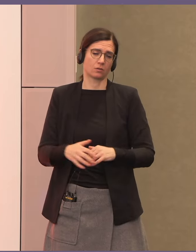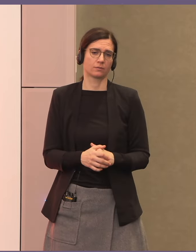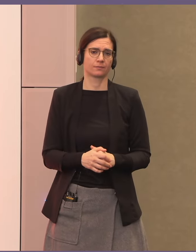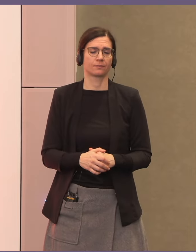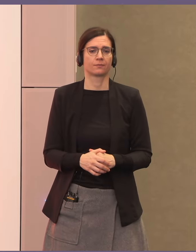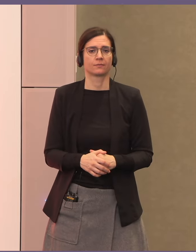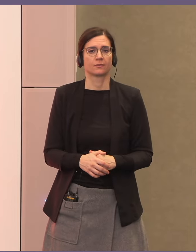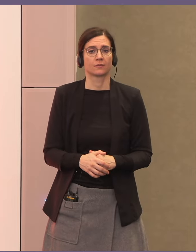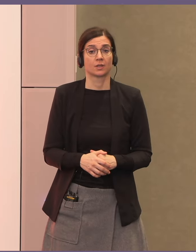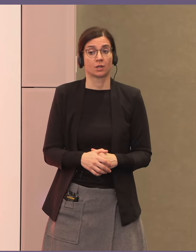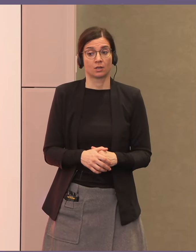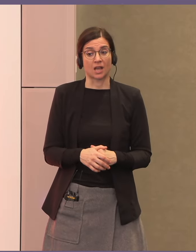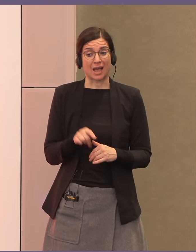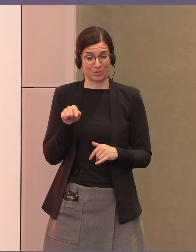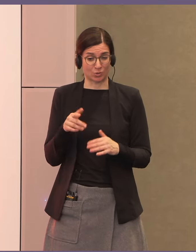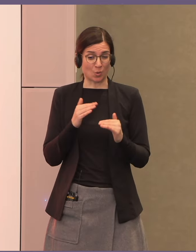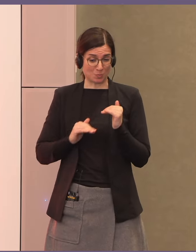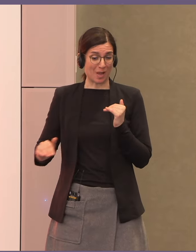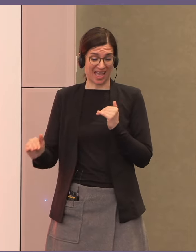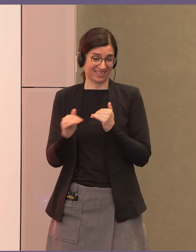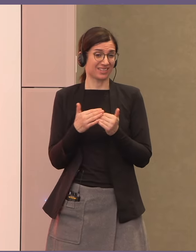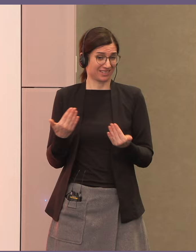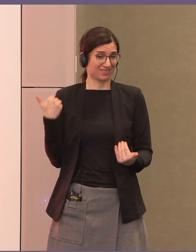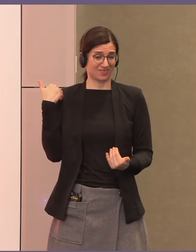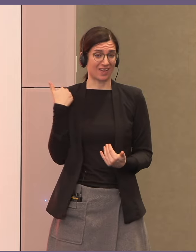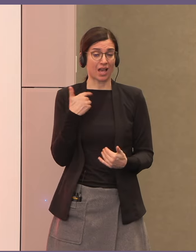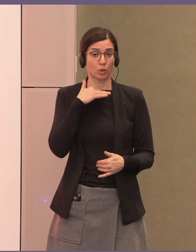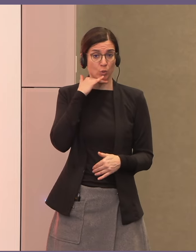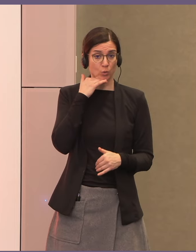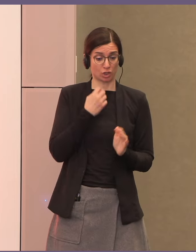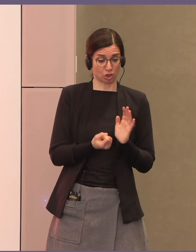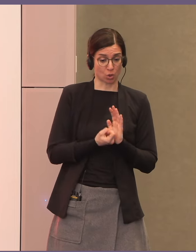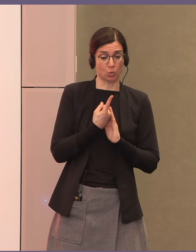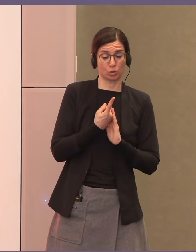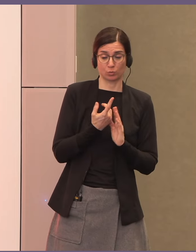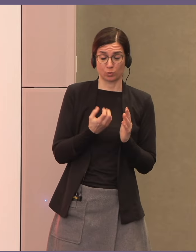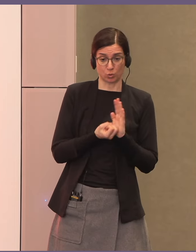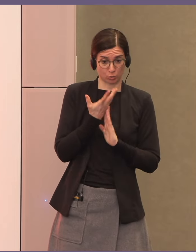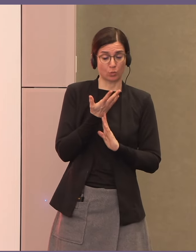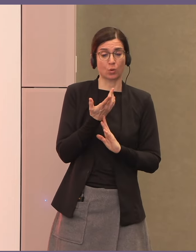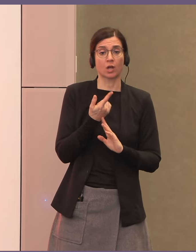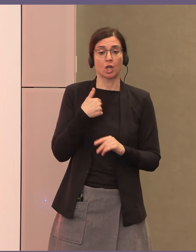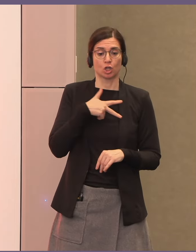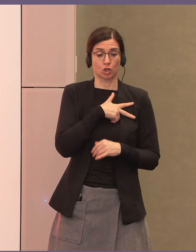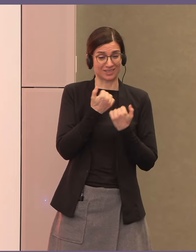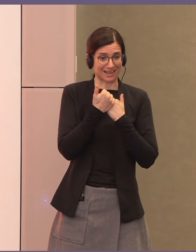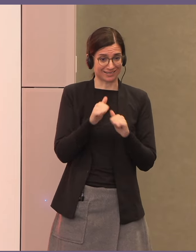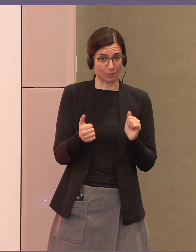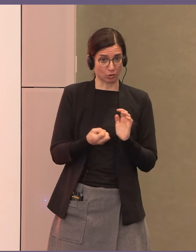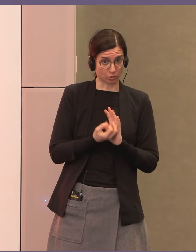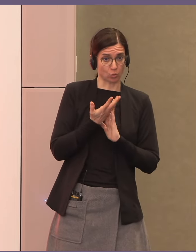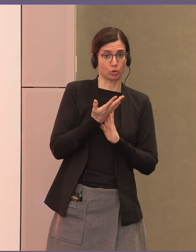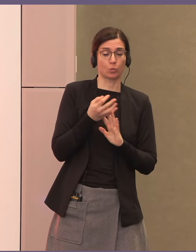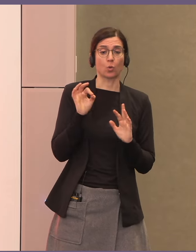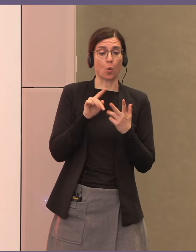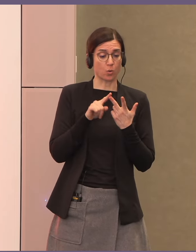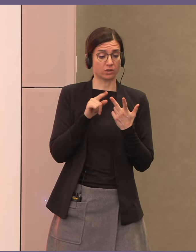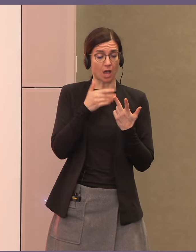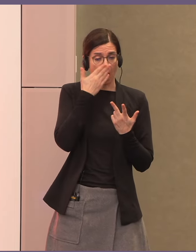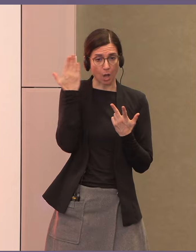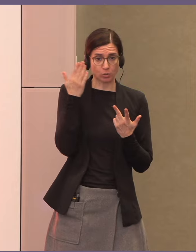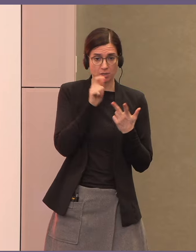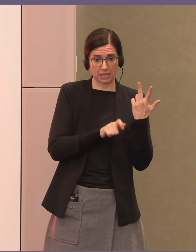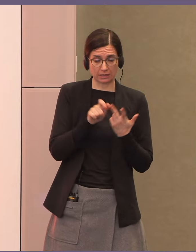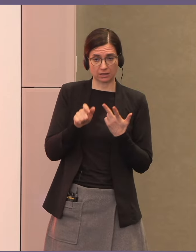Geschichte. Vor diesem Hintergrund muss gesagt werden, dass jüdische Herkunft, Sozialdemokrat oder Ausländer an der Universität Wien zu sein,